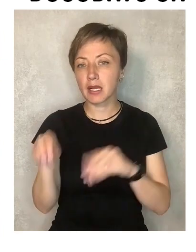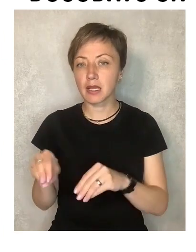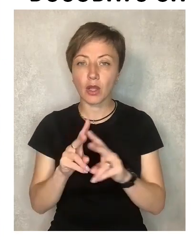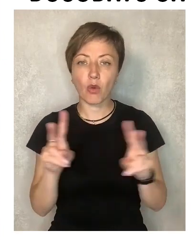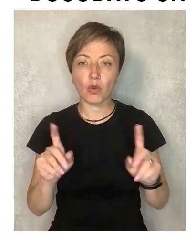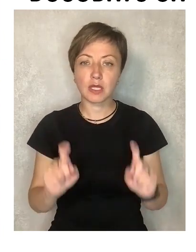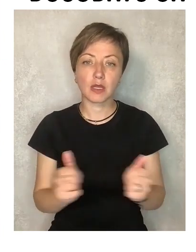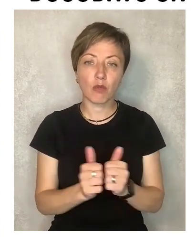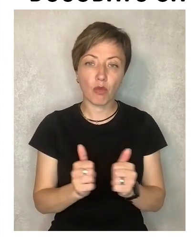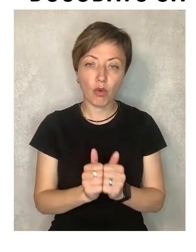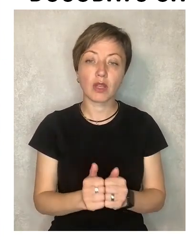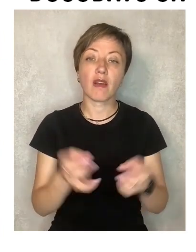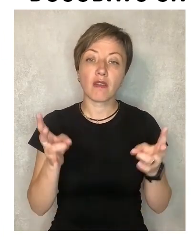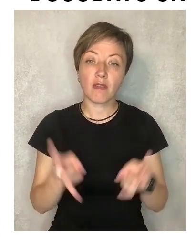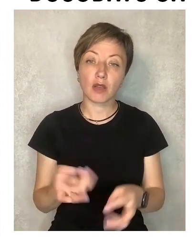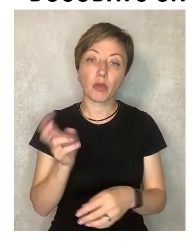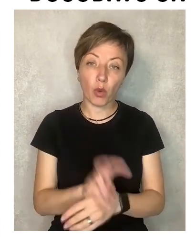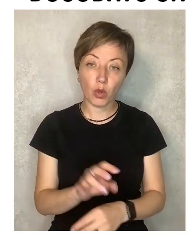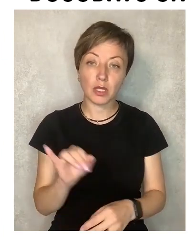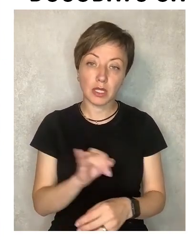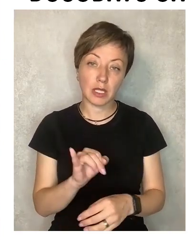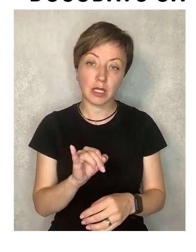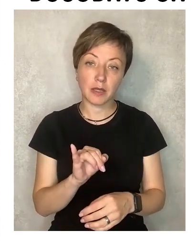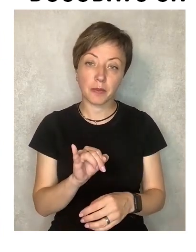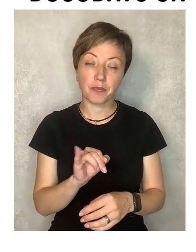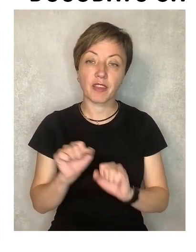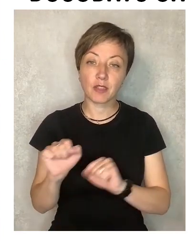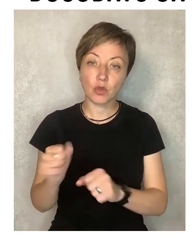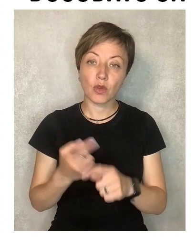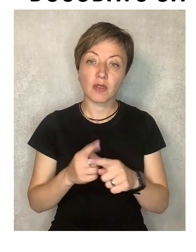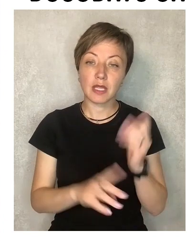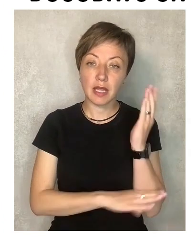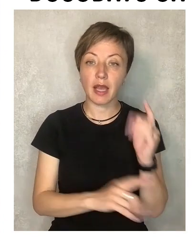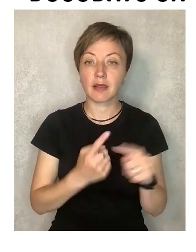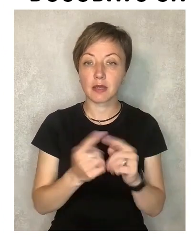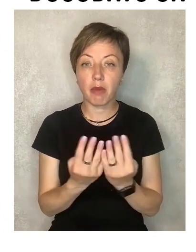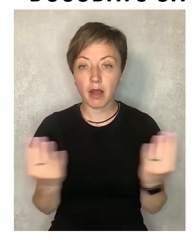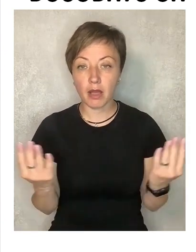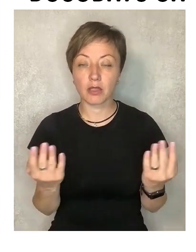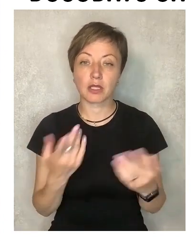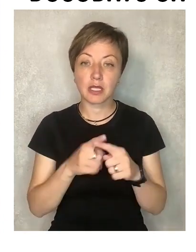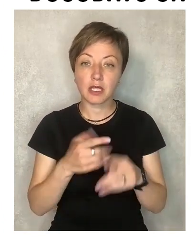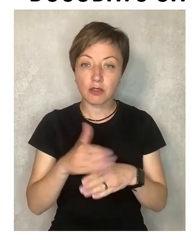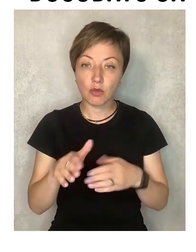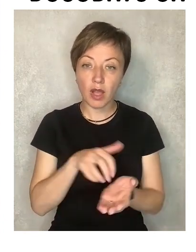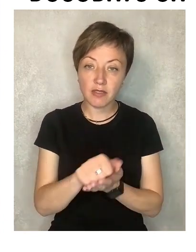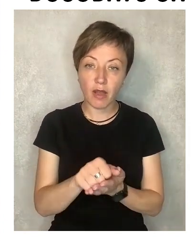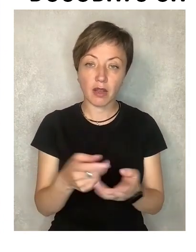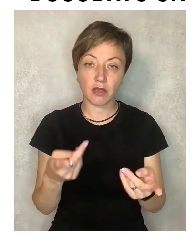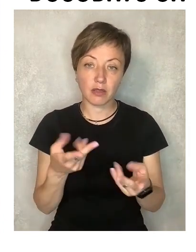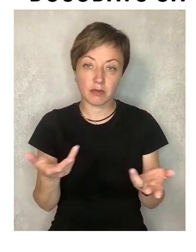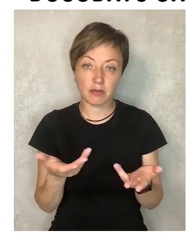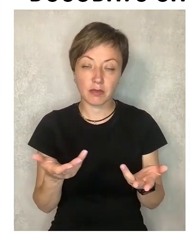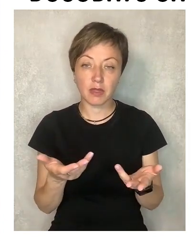поруч, а варто приходити і там відстоювати це дерево, цей парканчик, цей шматок асфальту, який не працює, не